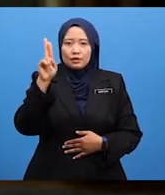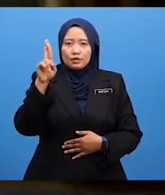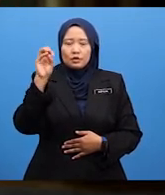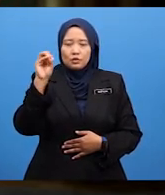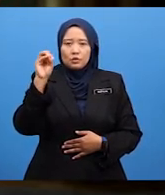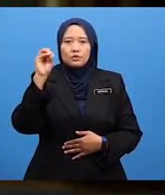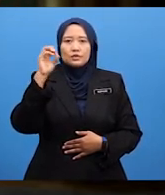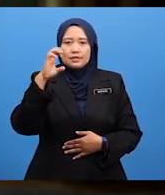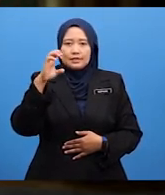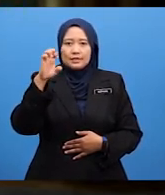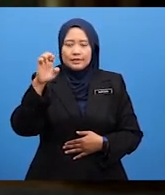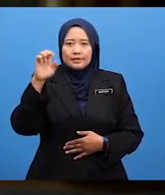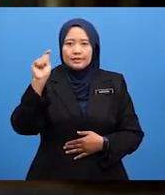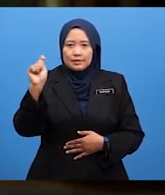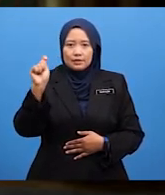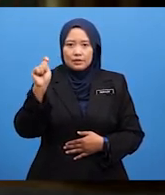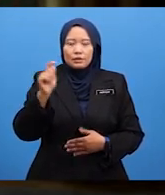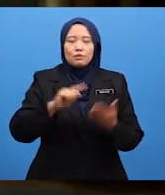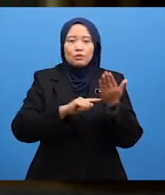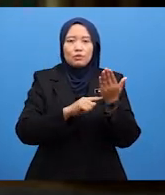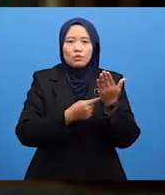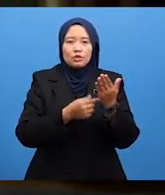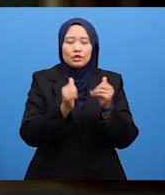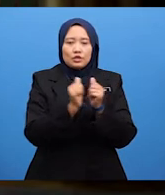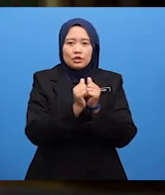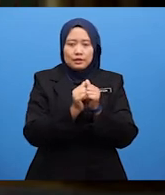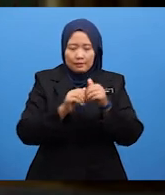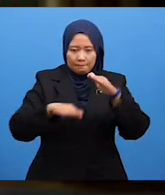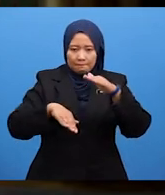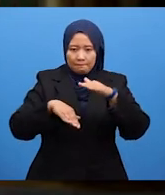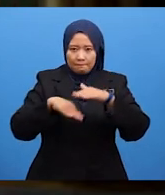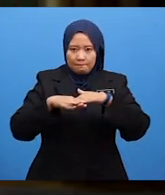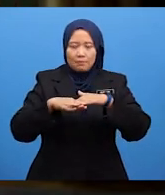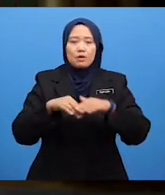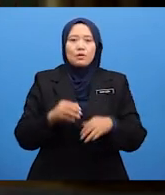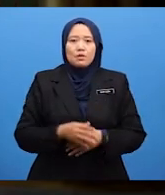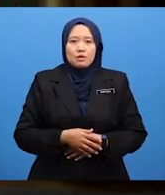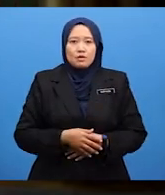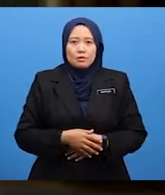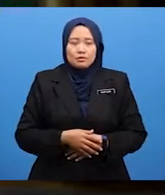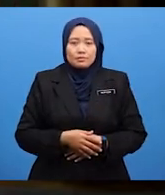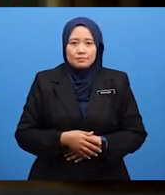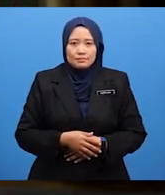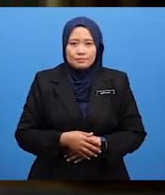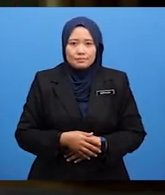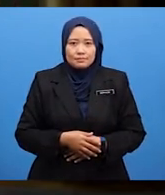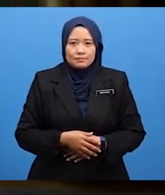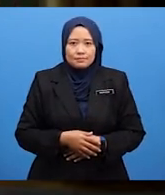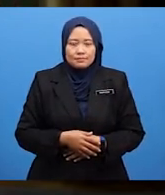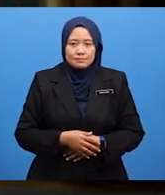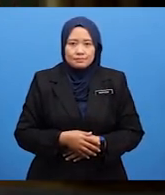yang lebih mahir boleh memulakan not itu dengan petikan pantas ke atas dahulu, kemudian barulah dimetik ke